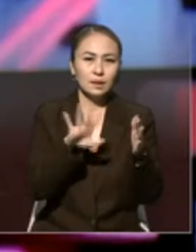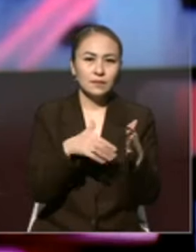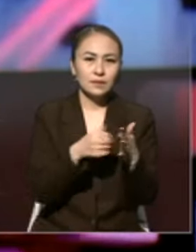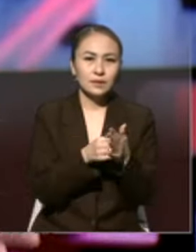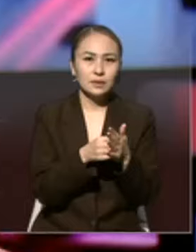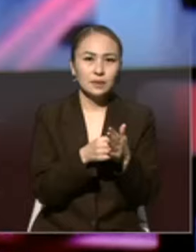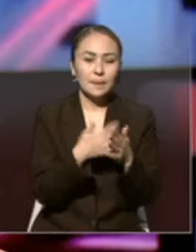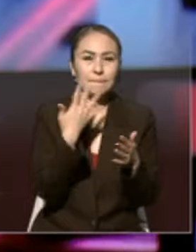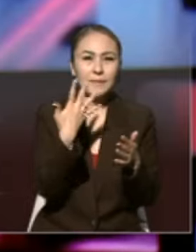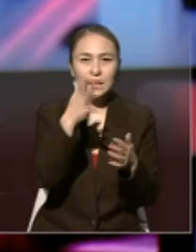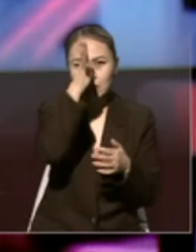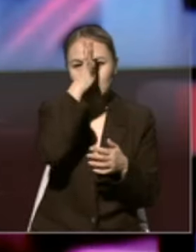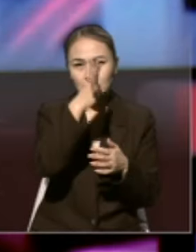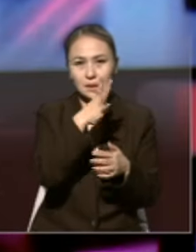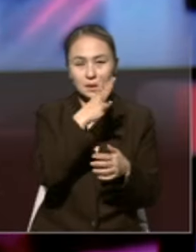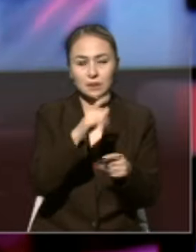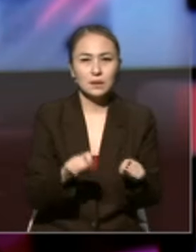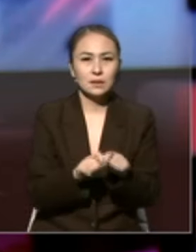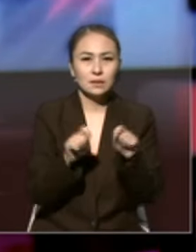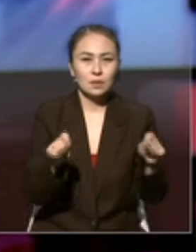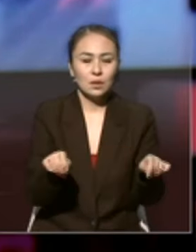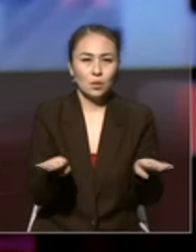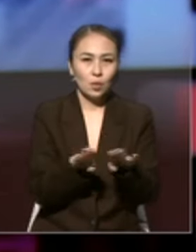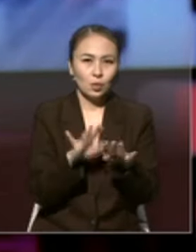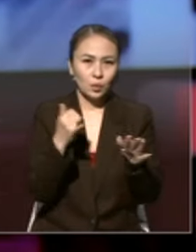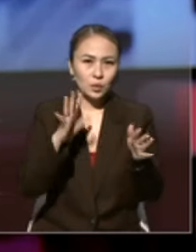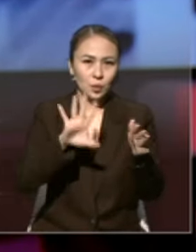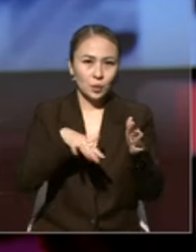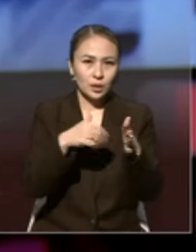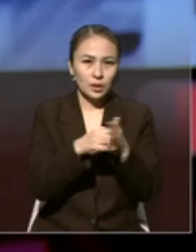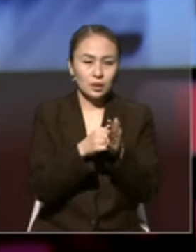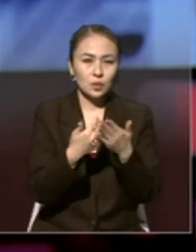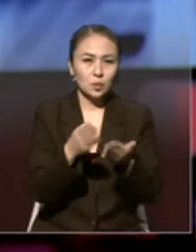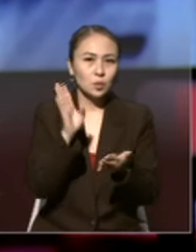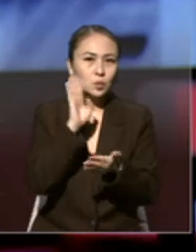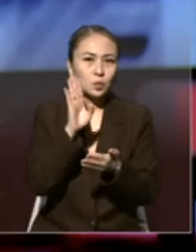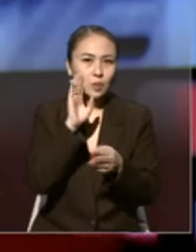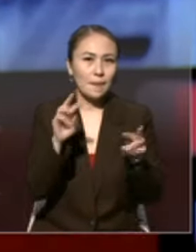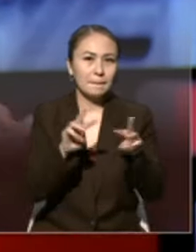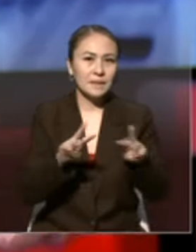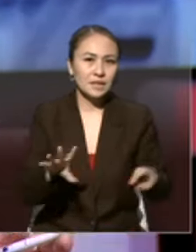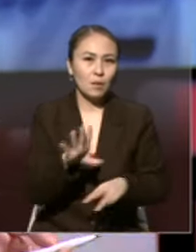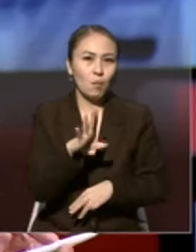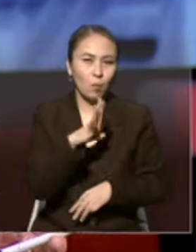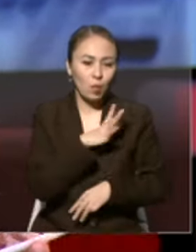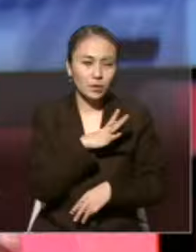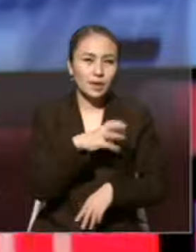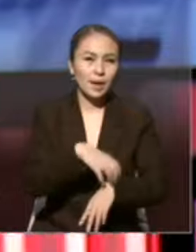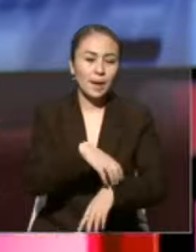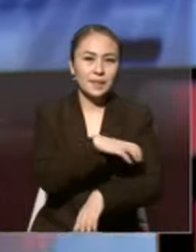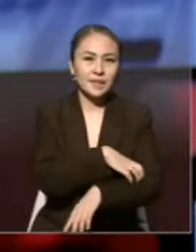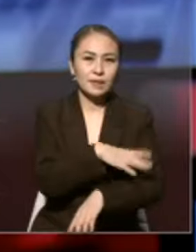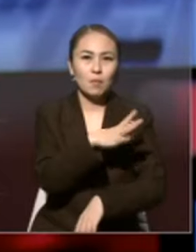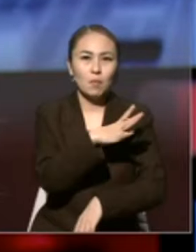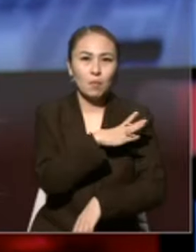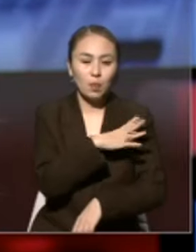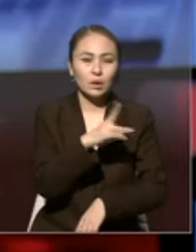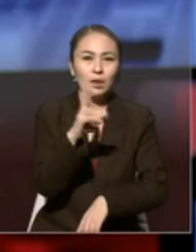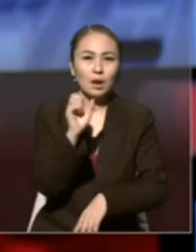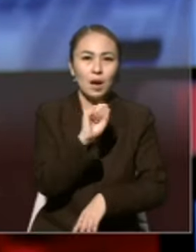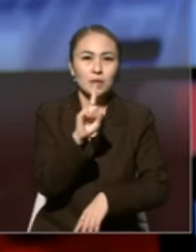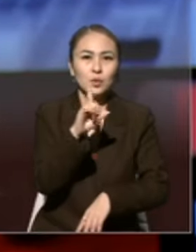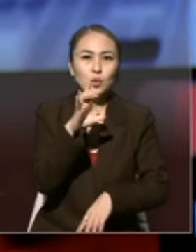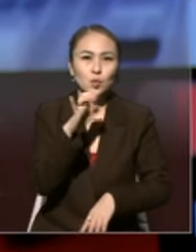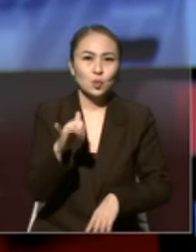енді бес ай болды біз құрылдық дейді. Бірақ енді осы күнге дейін сол су министрлігі болды ғой, комитеті болды, қазсу шаруашылығы